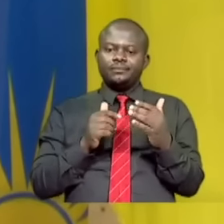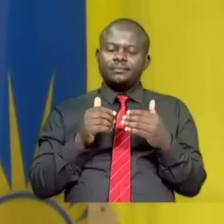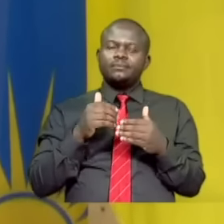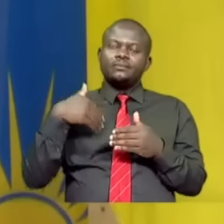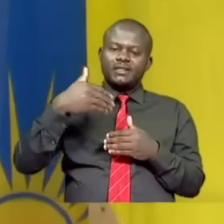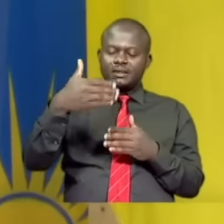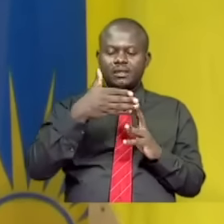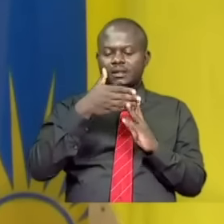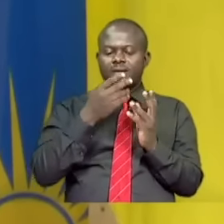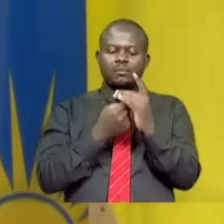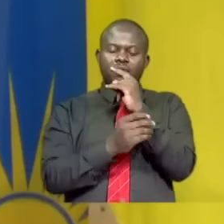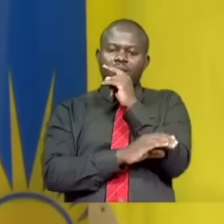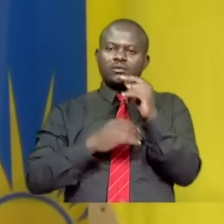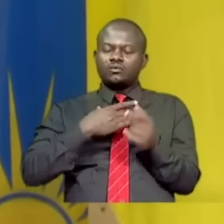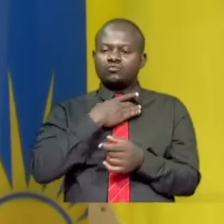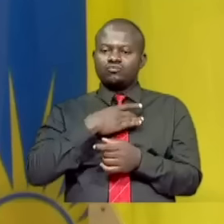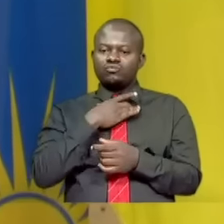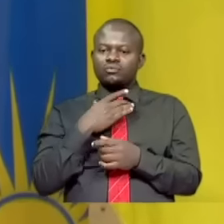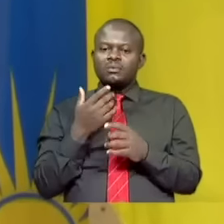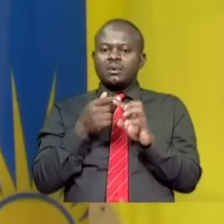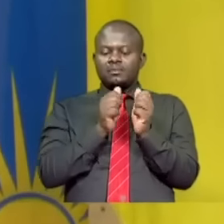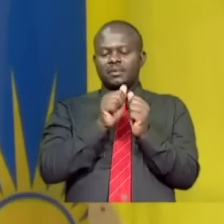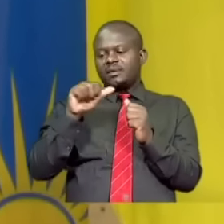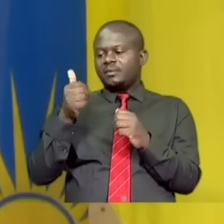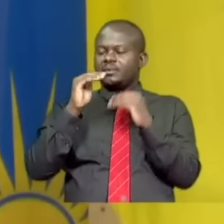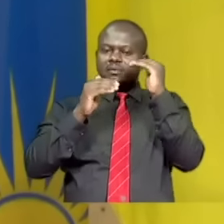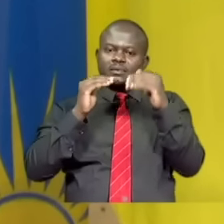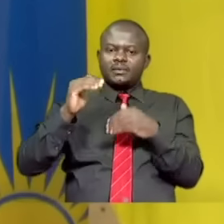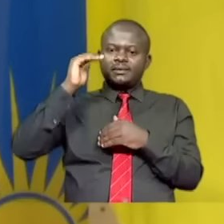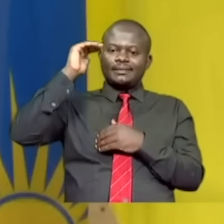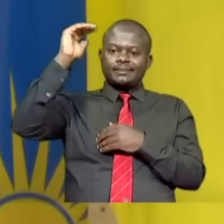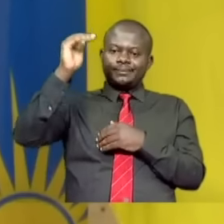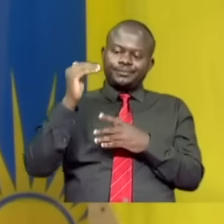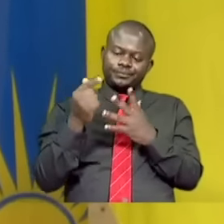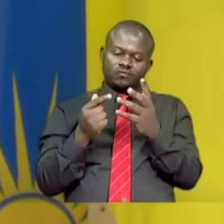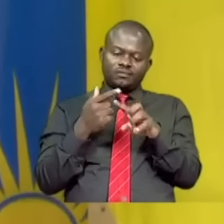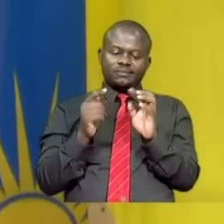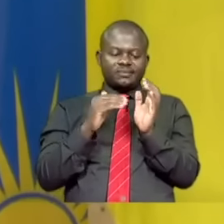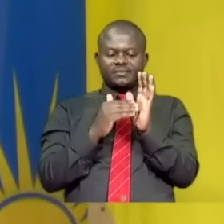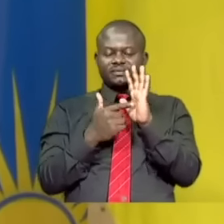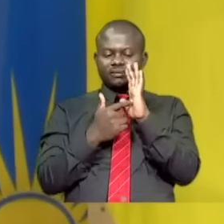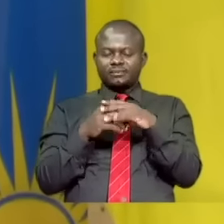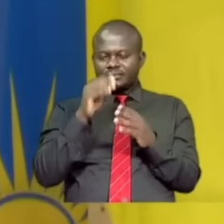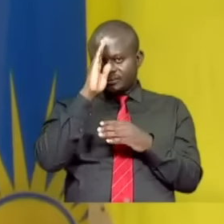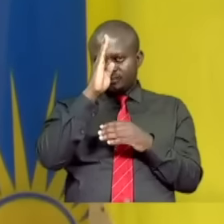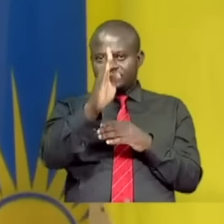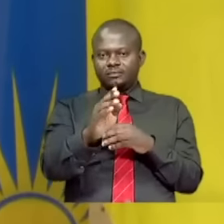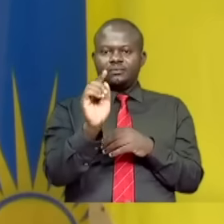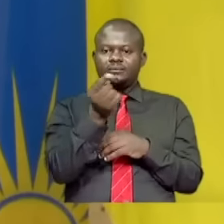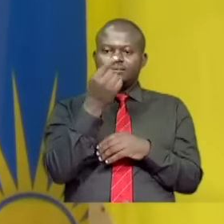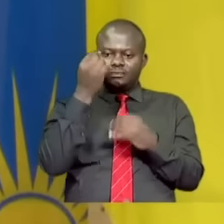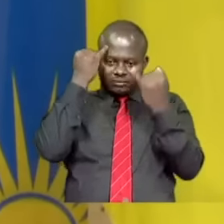zihoraho hagati y'ibihugu byombi ndetse n'abandi bo mu nzego zo hejuru. Ibi kandi bishimangirwa n'umurongo umwe